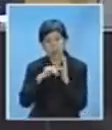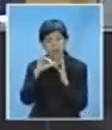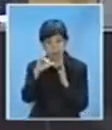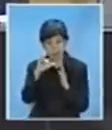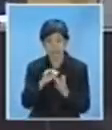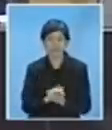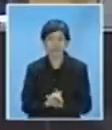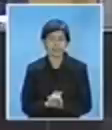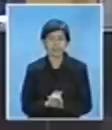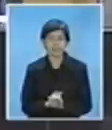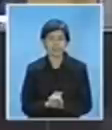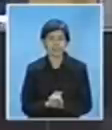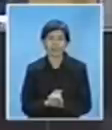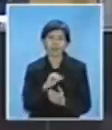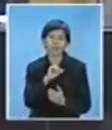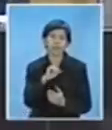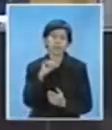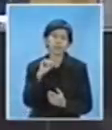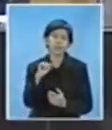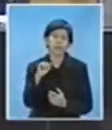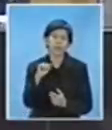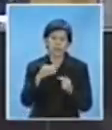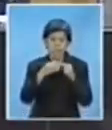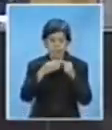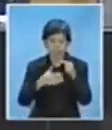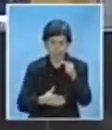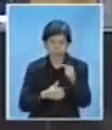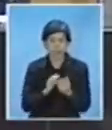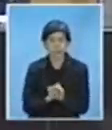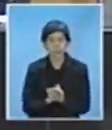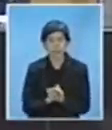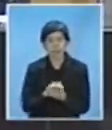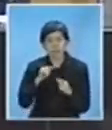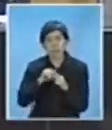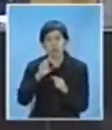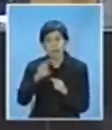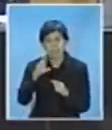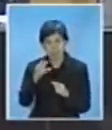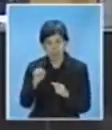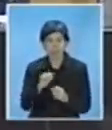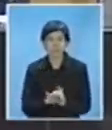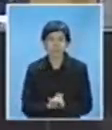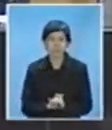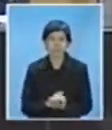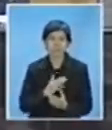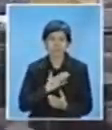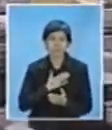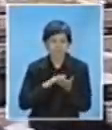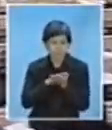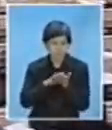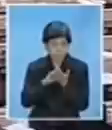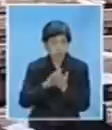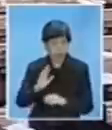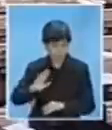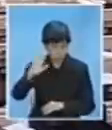ครับสมาชิกสภาผู้แทนราษฎรแบบสัดส่วนในนามสมาชิกรัฐสภาผมขออนุญาตประท้ว